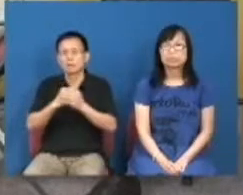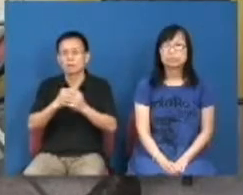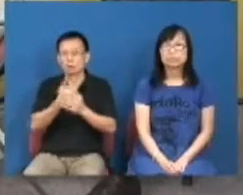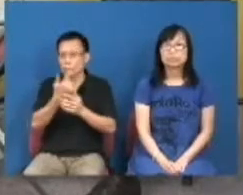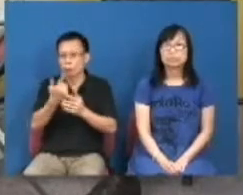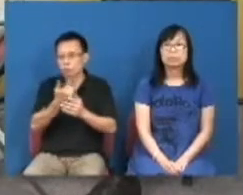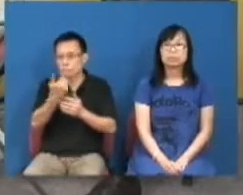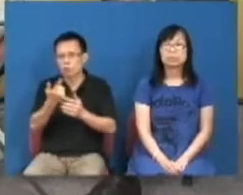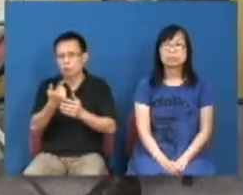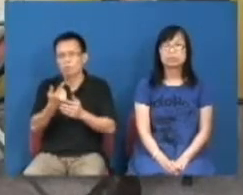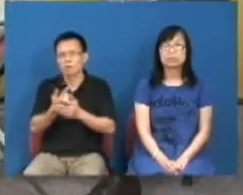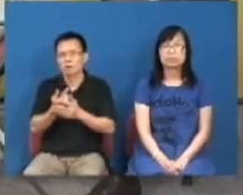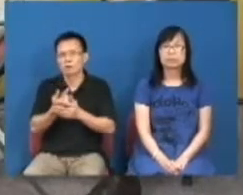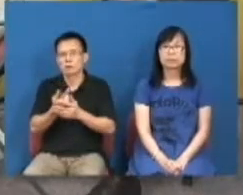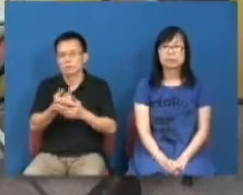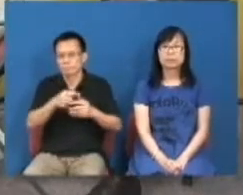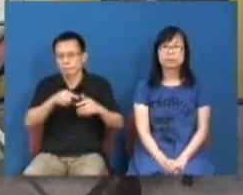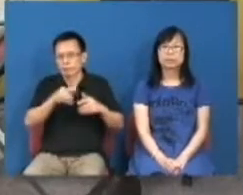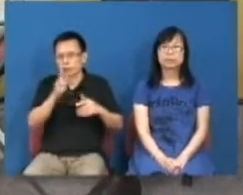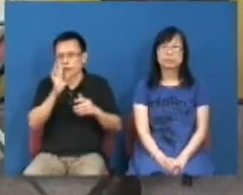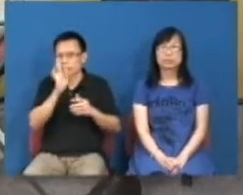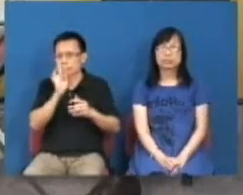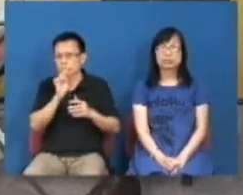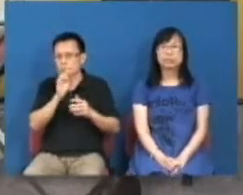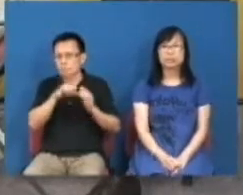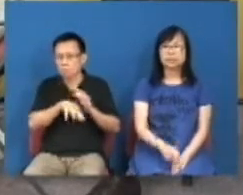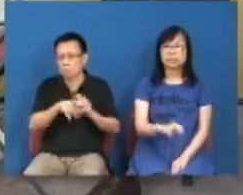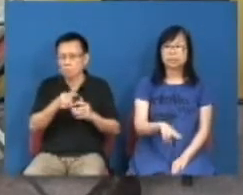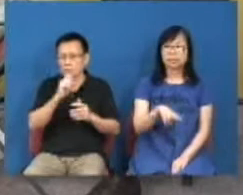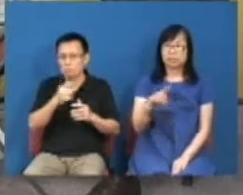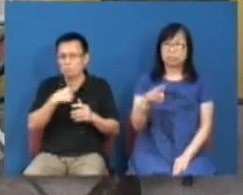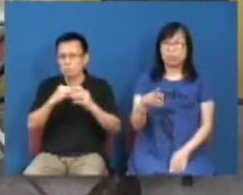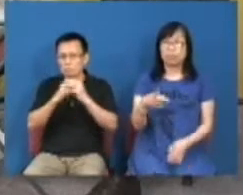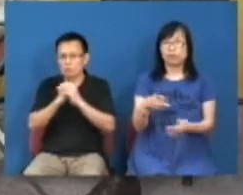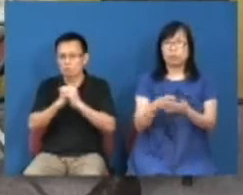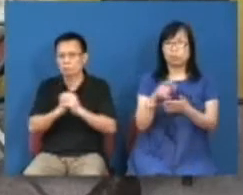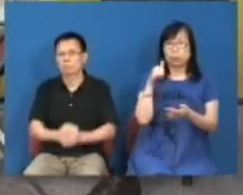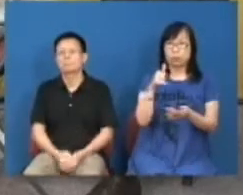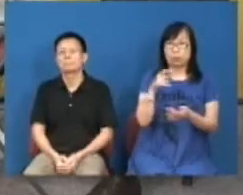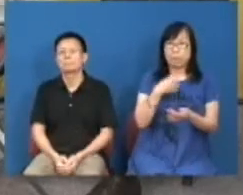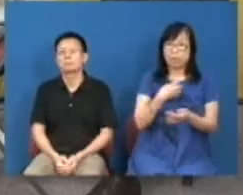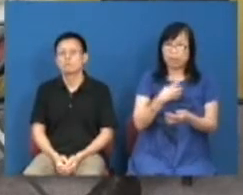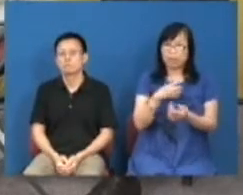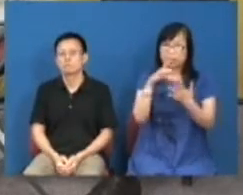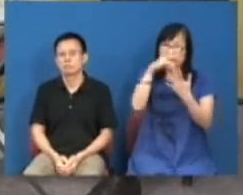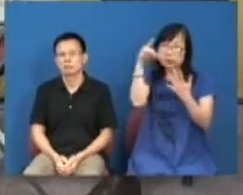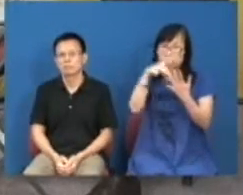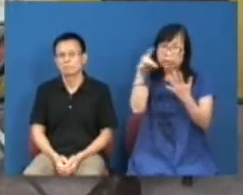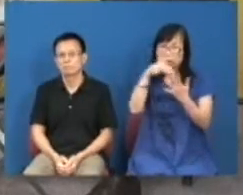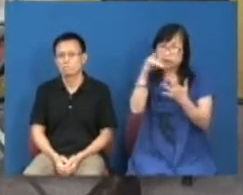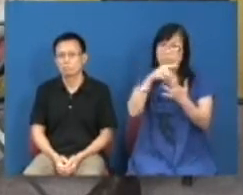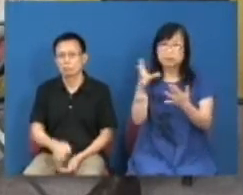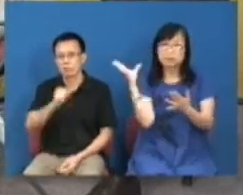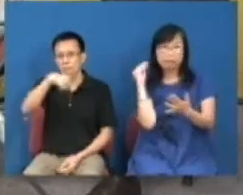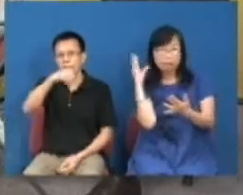哋嘅人嚇、我哋暗地裏係有啲咁嘅樣， 變咗即係預設咗，係你覺得係要選擇性咁樣去